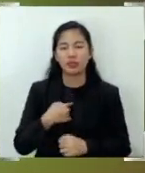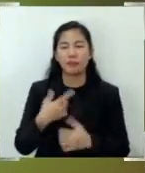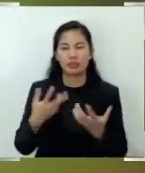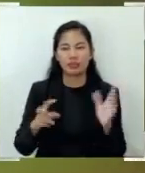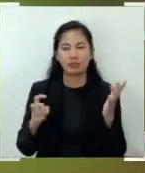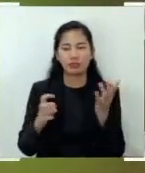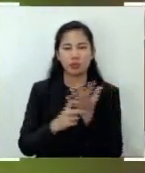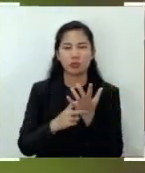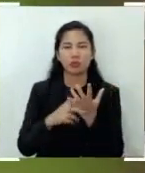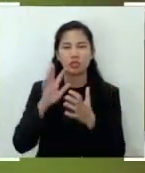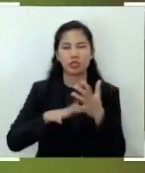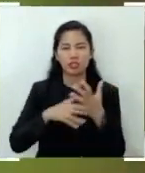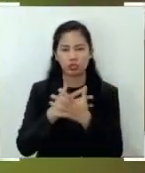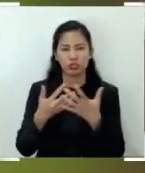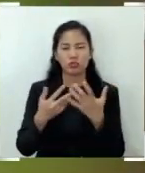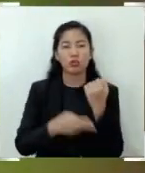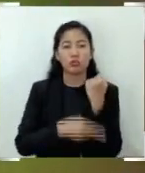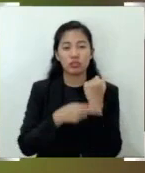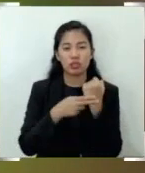sa hotel at saka yung